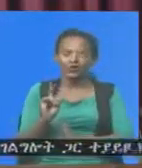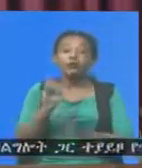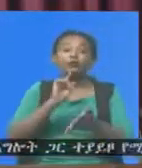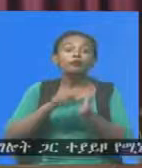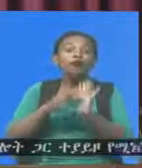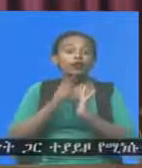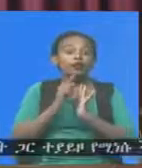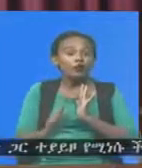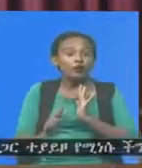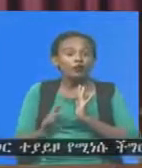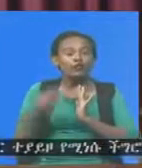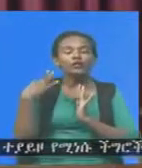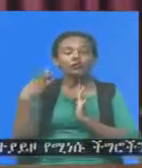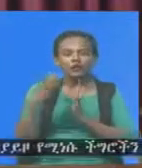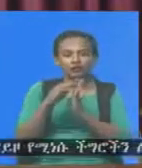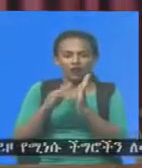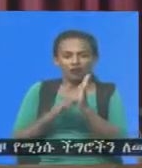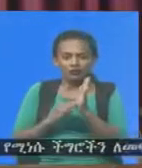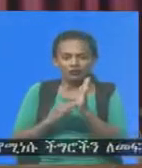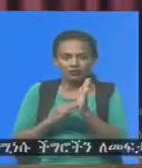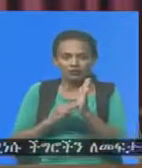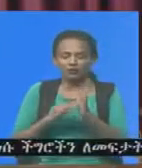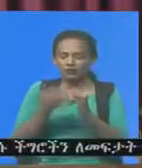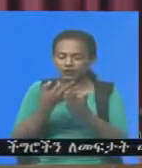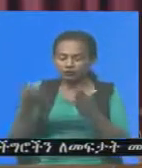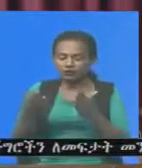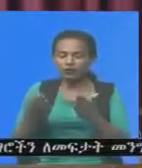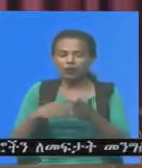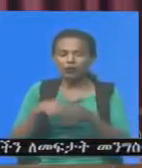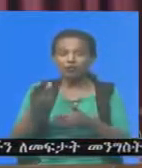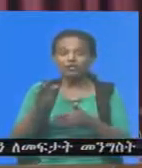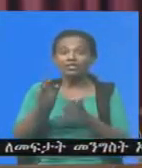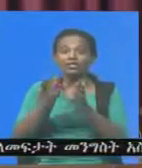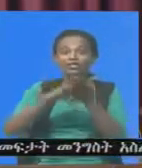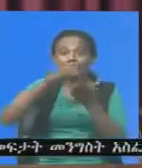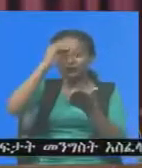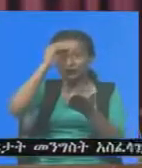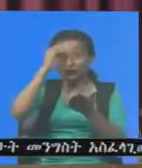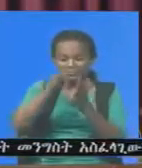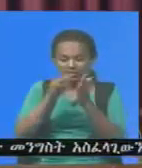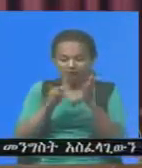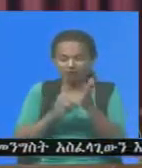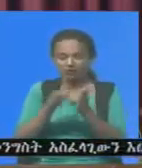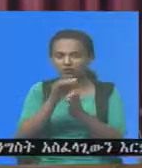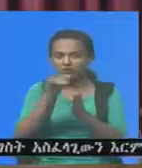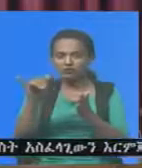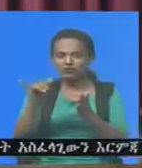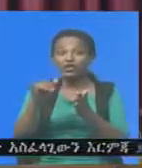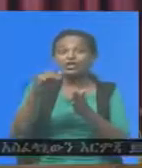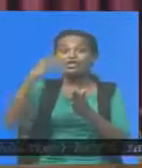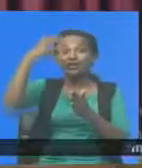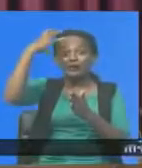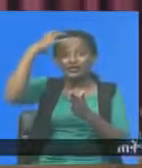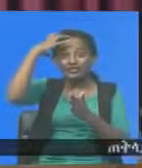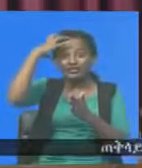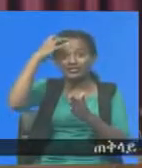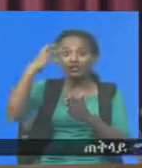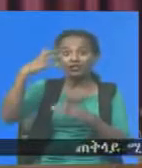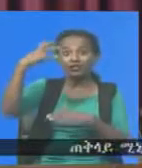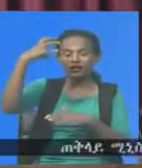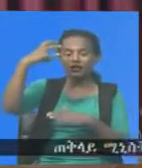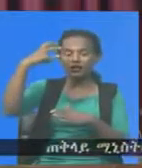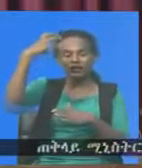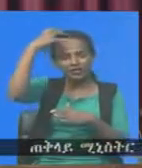ነው? የጤና ስርዓት አውቶሜት ማድረግ፣ የትምህርት ስርዓት አውቶሜት ማድረግ፣ የመንግስት ኢ-ጎቨርናንስ